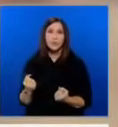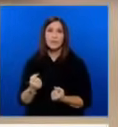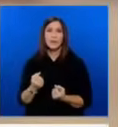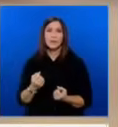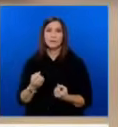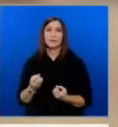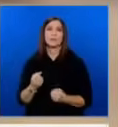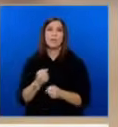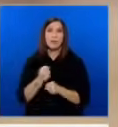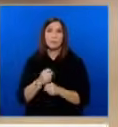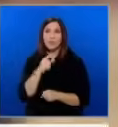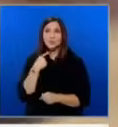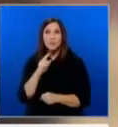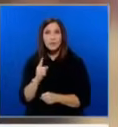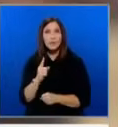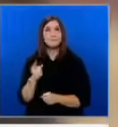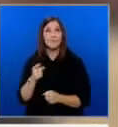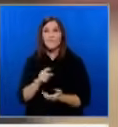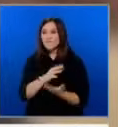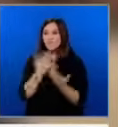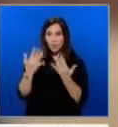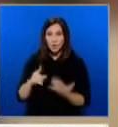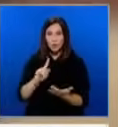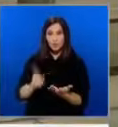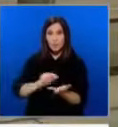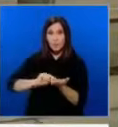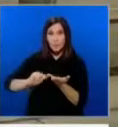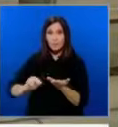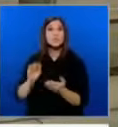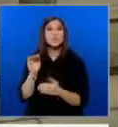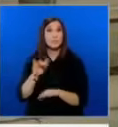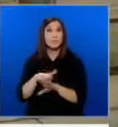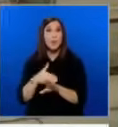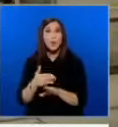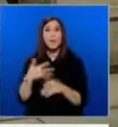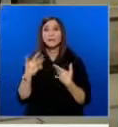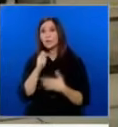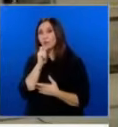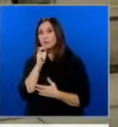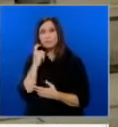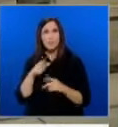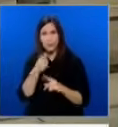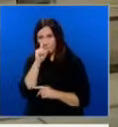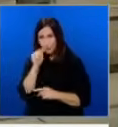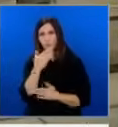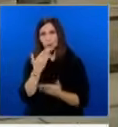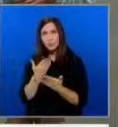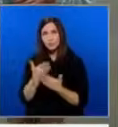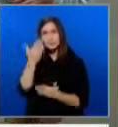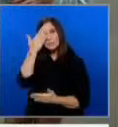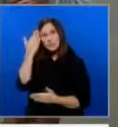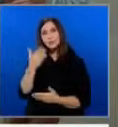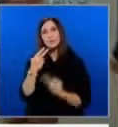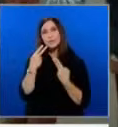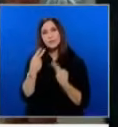е трябвало да попълни, за да бъде помилван, е поискал интервю с Владимир Путин. Благодарност и признателност изрази и Пол Уилън, вече от